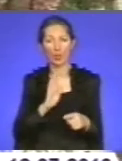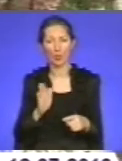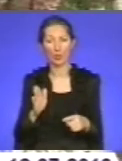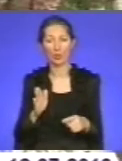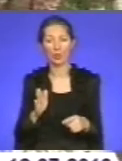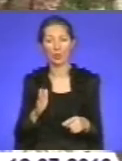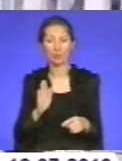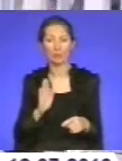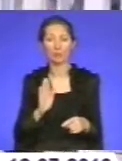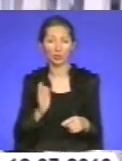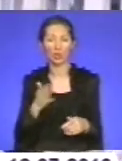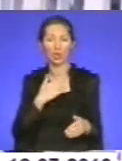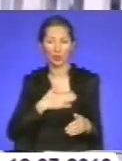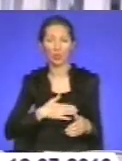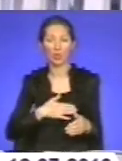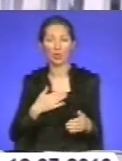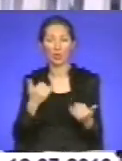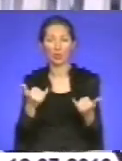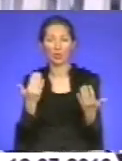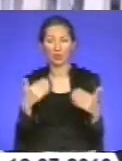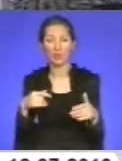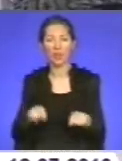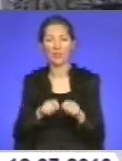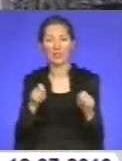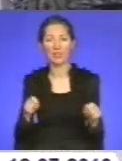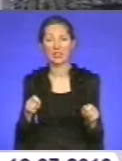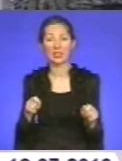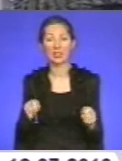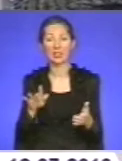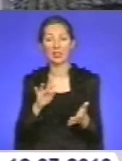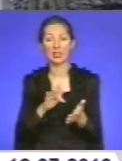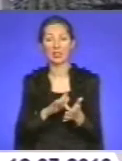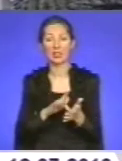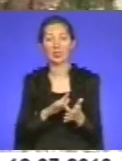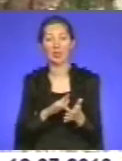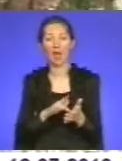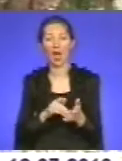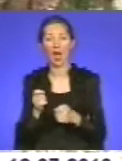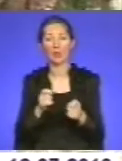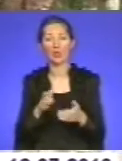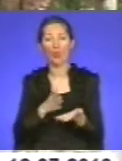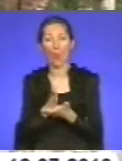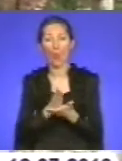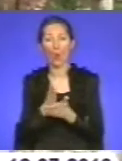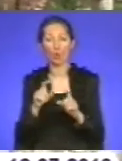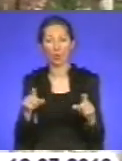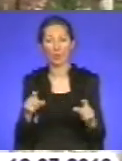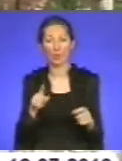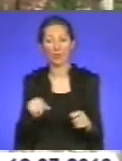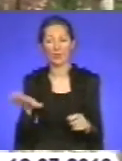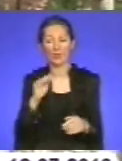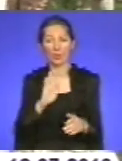вони будуть задоволені. Сьогодні ми вже відкрили 9. Центр адмінпослуг. Значить, їх всіх буде в